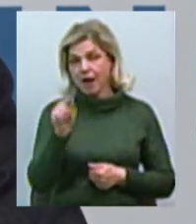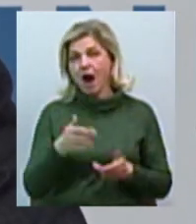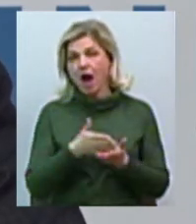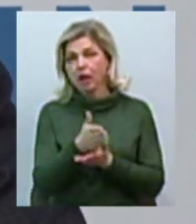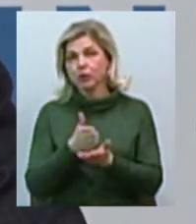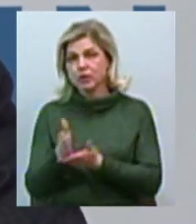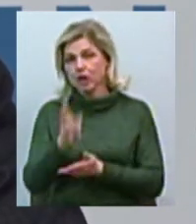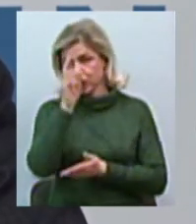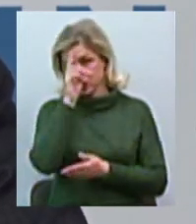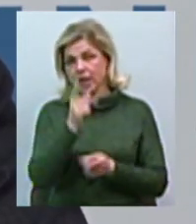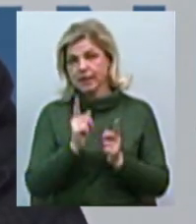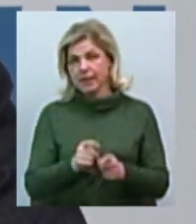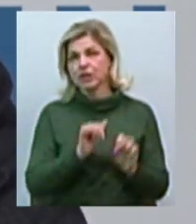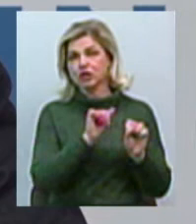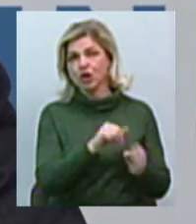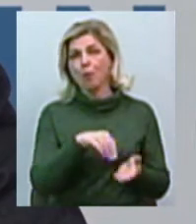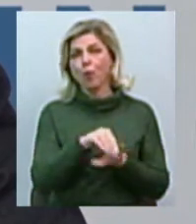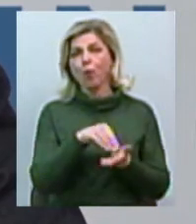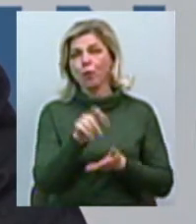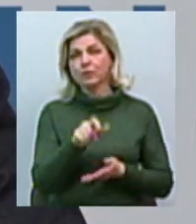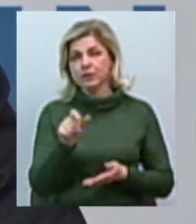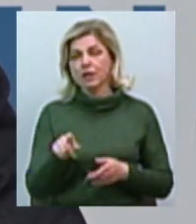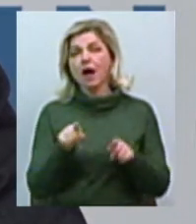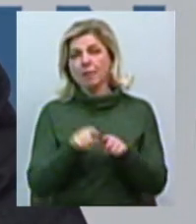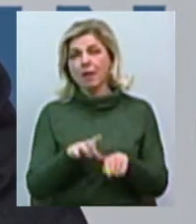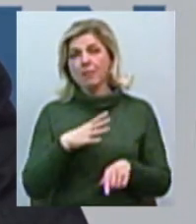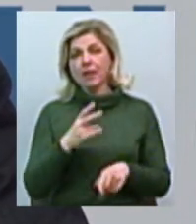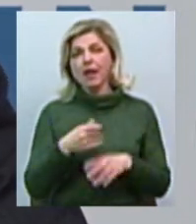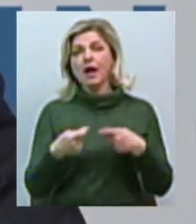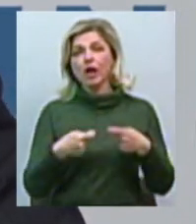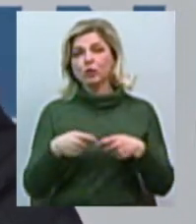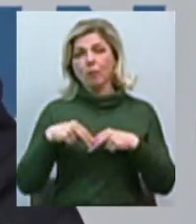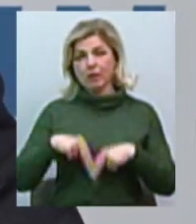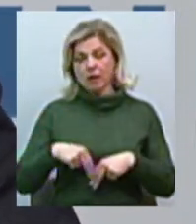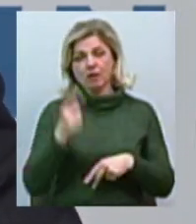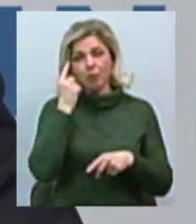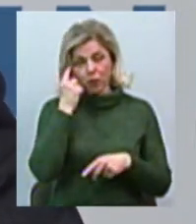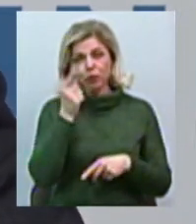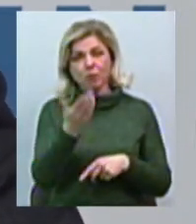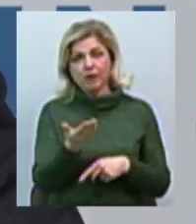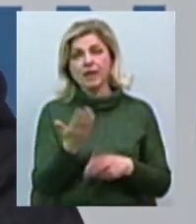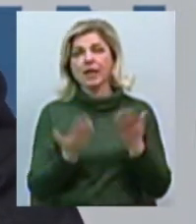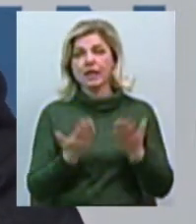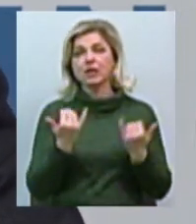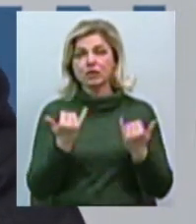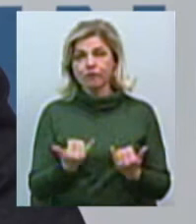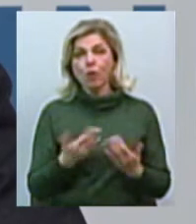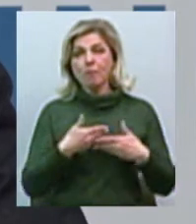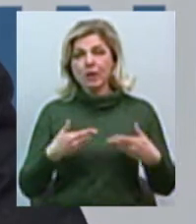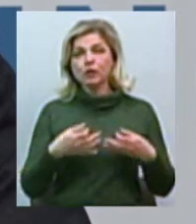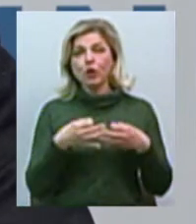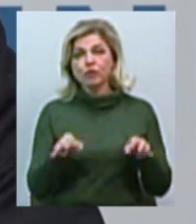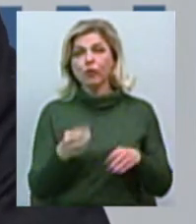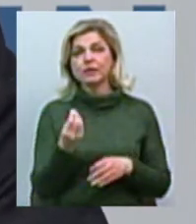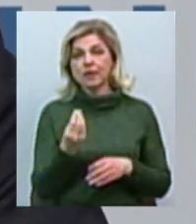дійсно захищала покупця. Так само має бути і на ринку праці. Якщо, вдумайтеся в це, якщо сьогодні ми дозволили ціни,